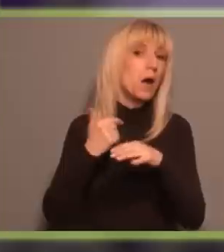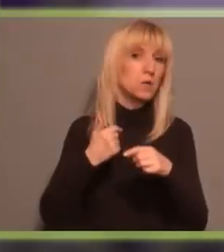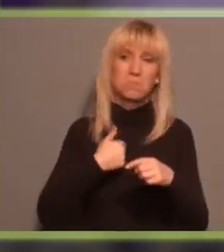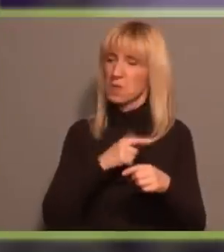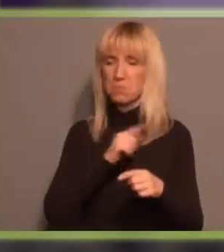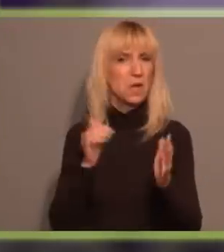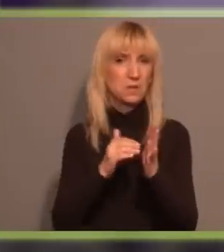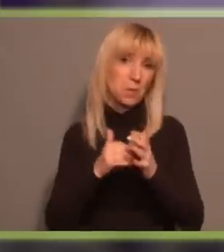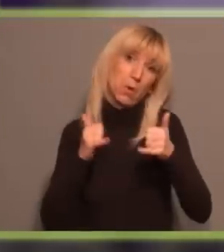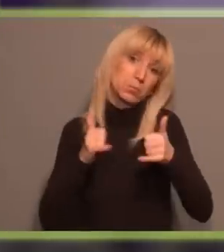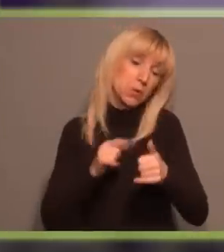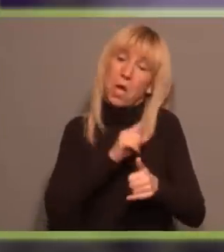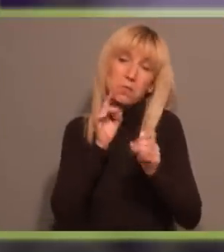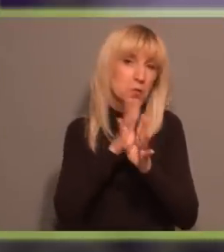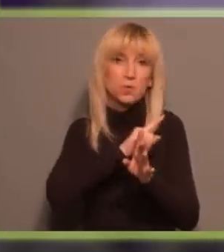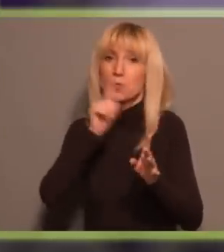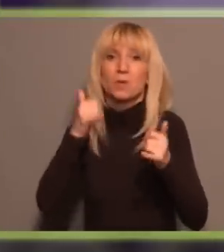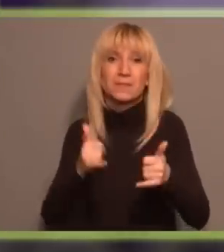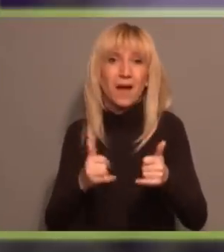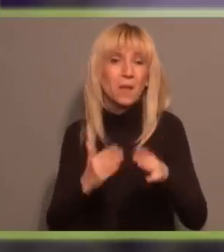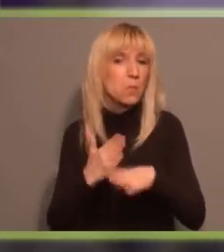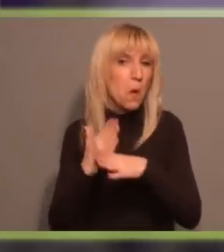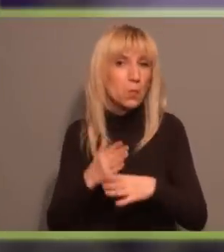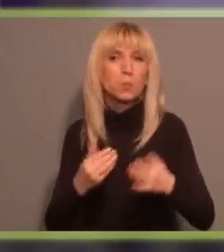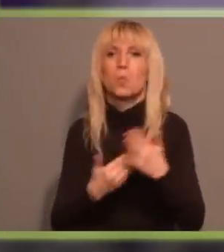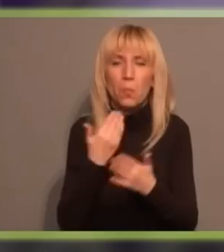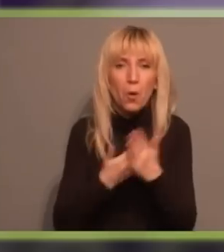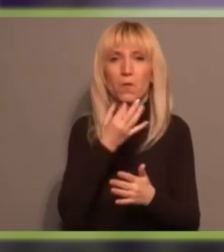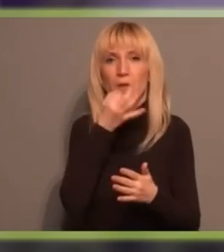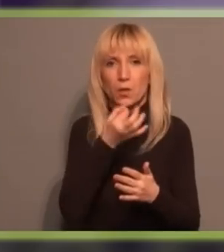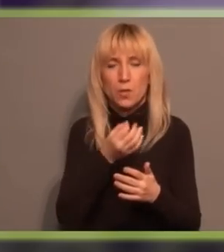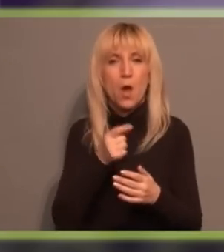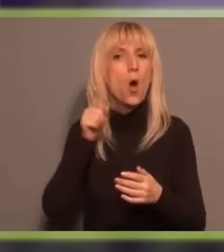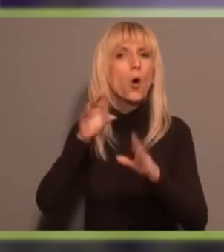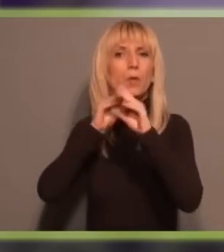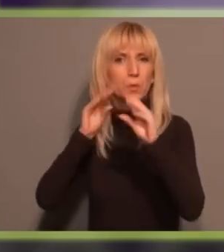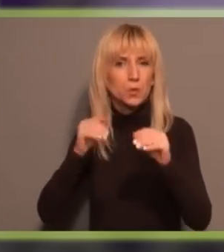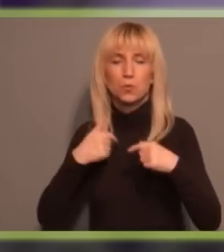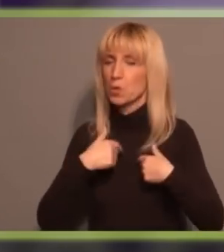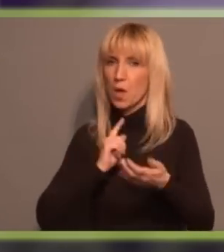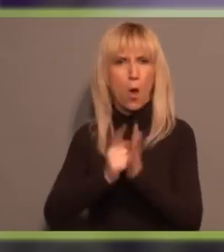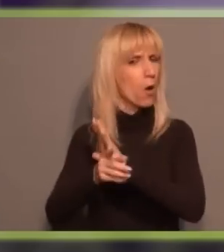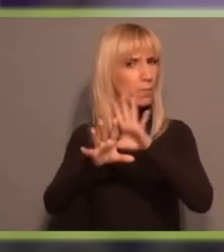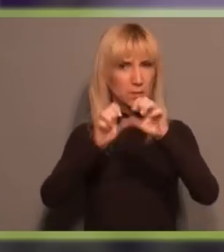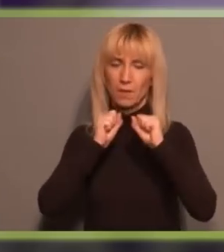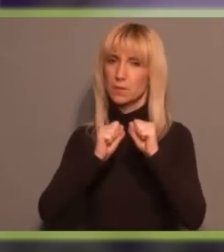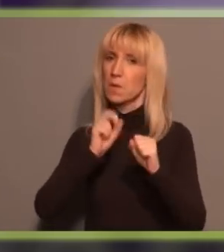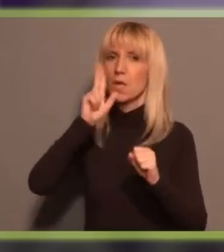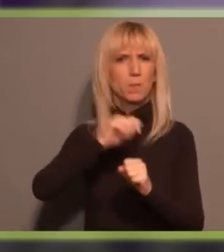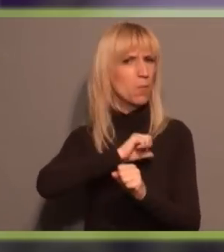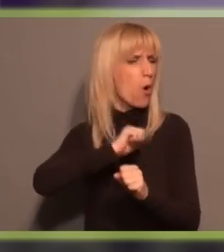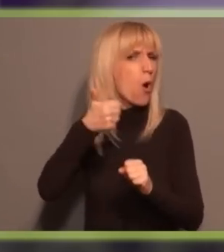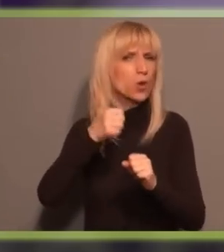treba ništa da mi ponavi. Od kad ti odjednom pitaš, sve ukapiram. Tako da, imamo